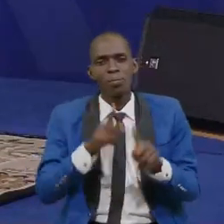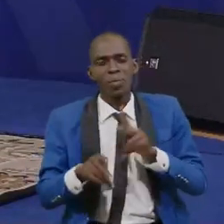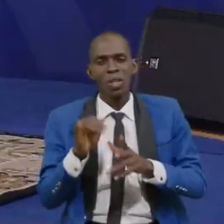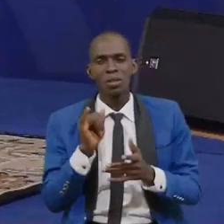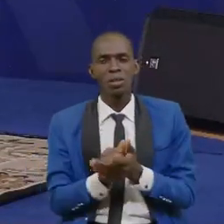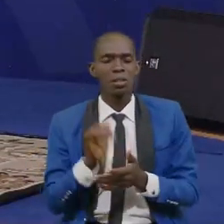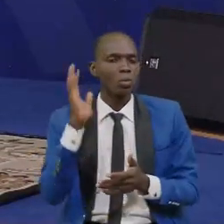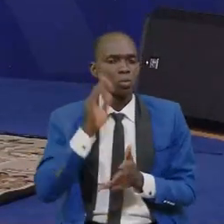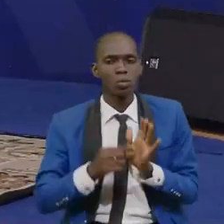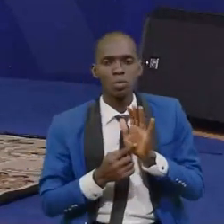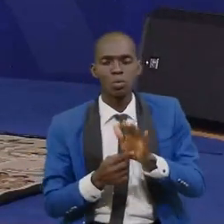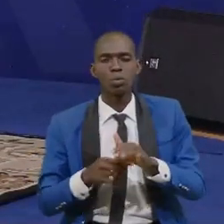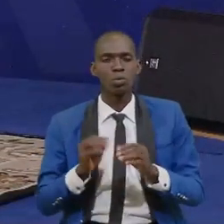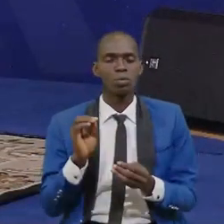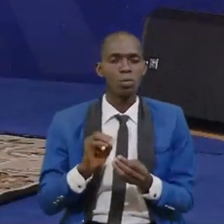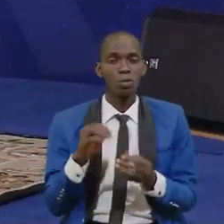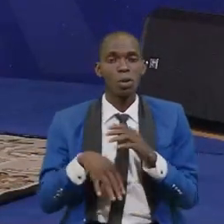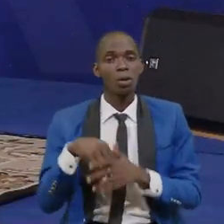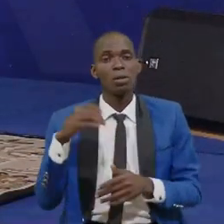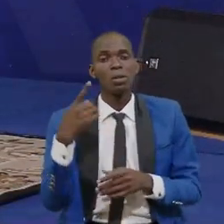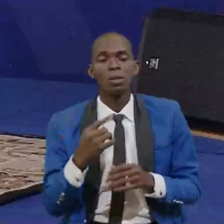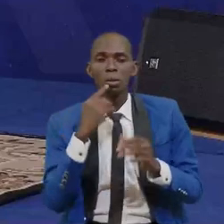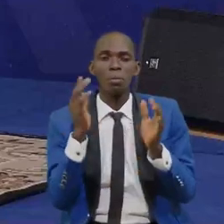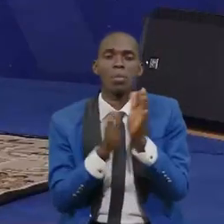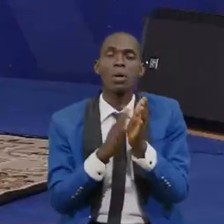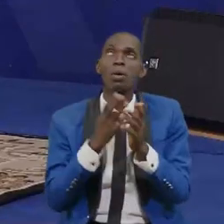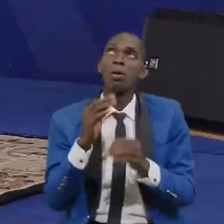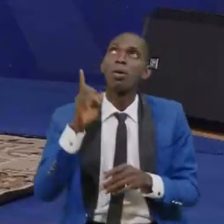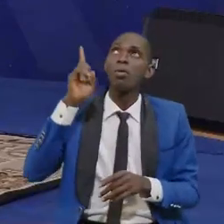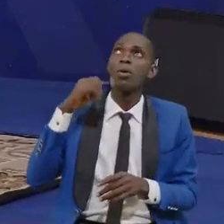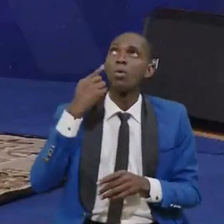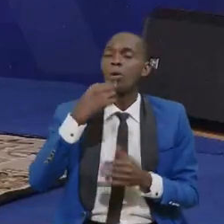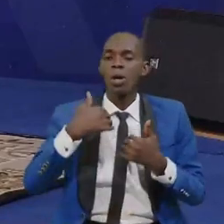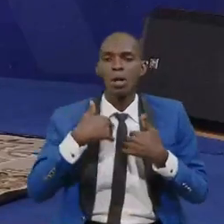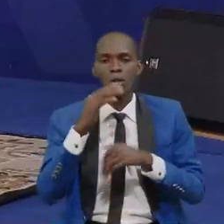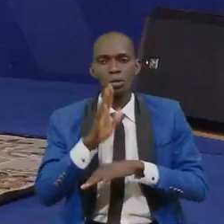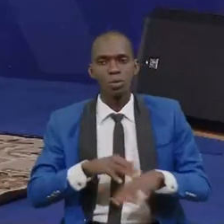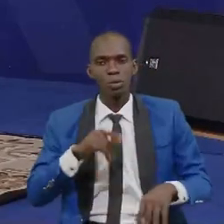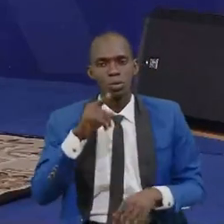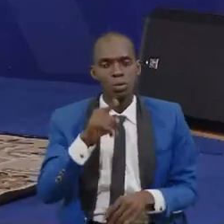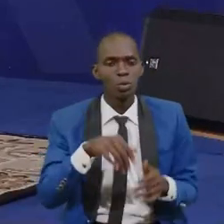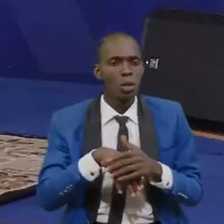que nous annoncions les vertus de celui qui nous vous a appelé